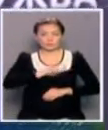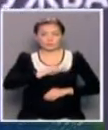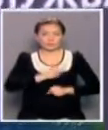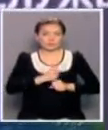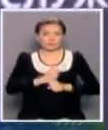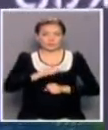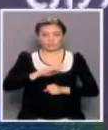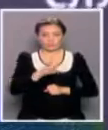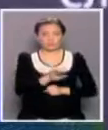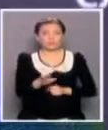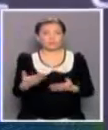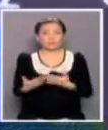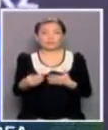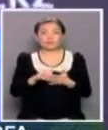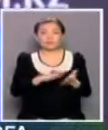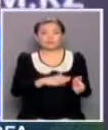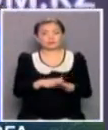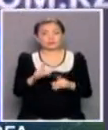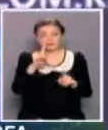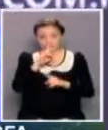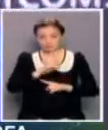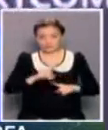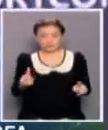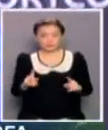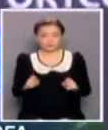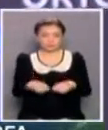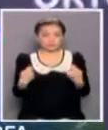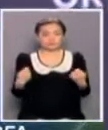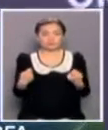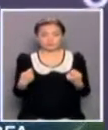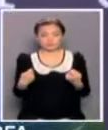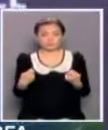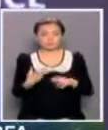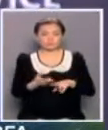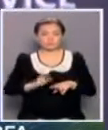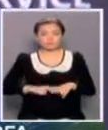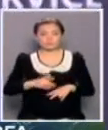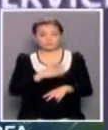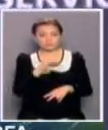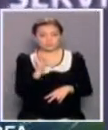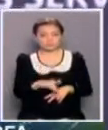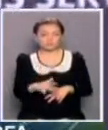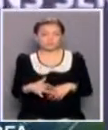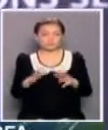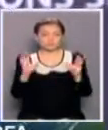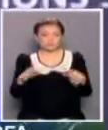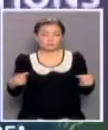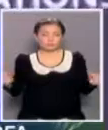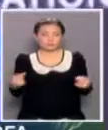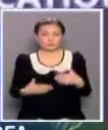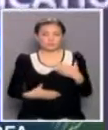жүргізілуде. Кімде кім осы тізімді орындамаса, бұл талаптарды бұзса, онда сол заңды тұлға